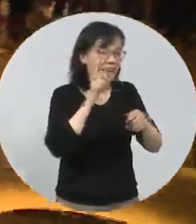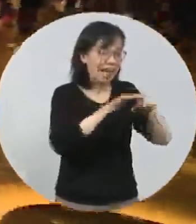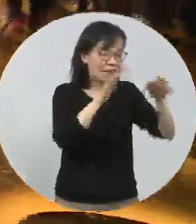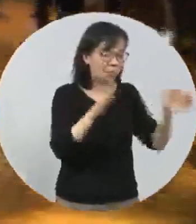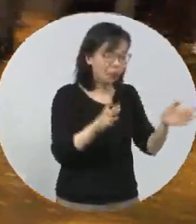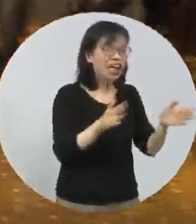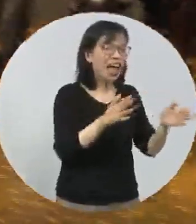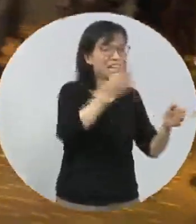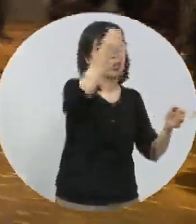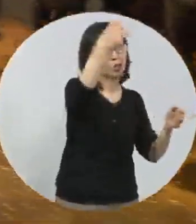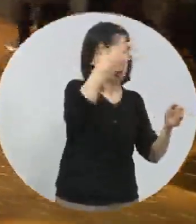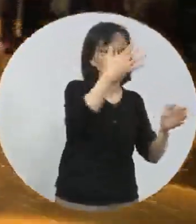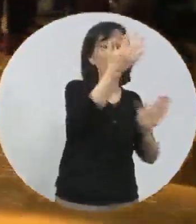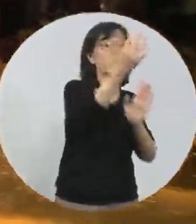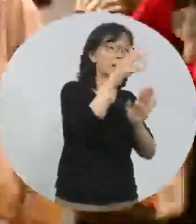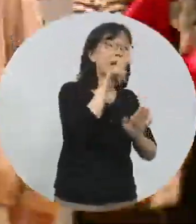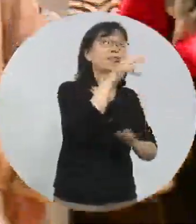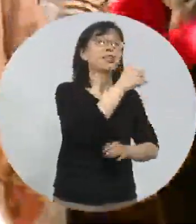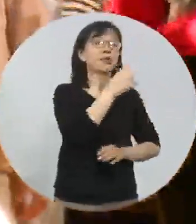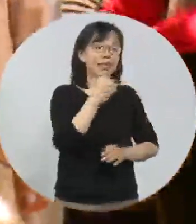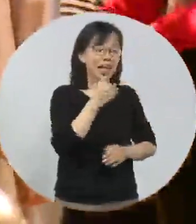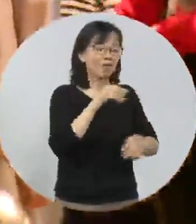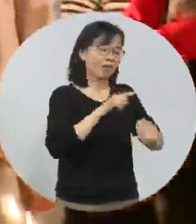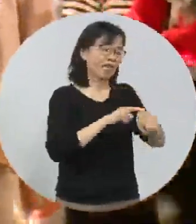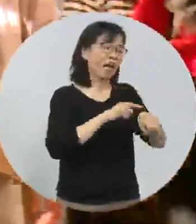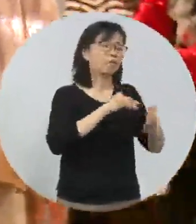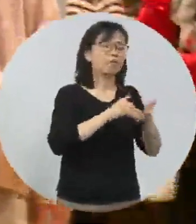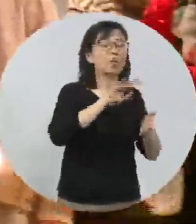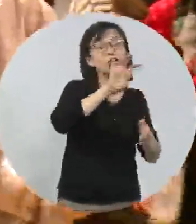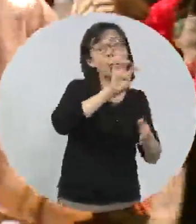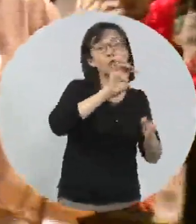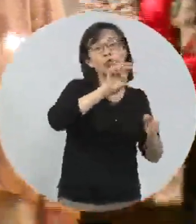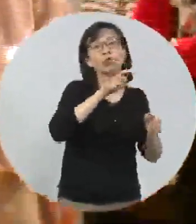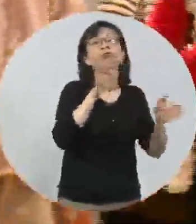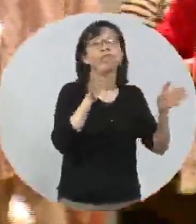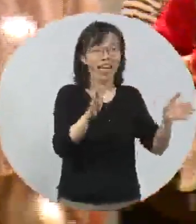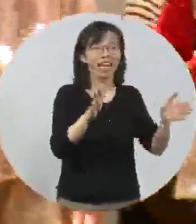に見たりと、およそ40分に及ぶ探検になりました。